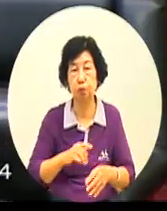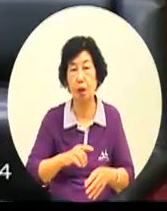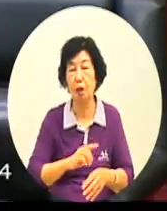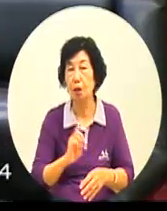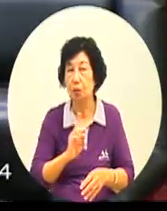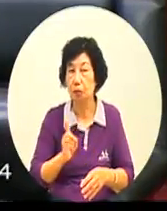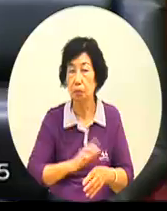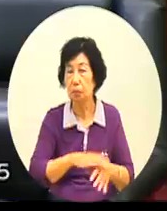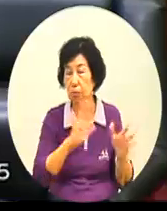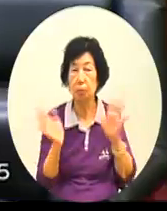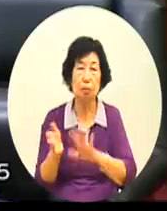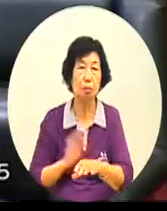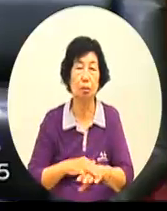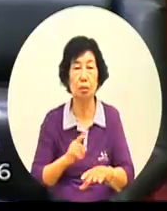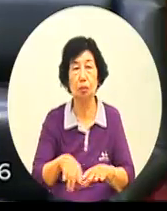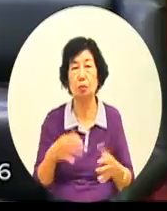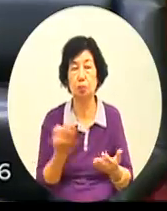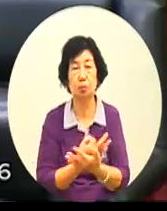讨。